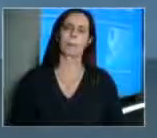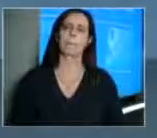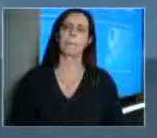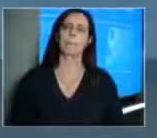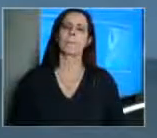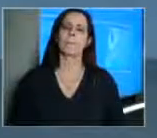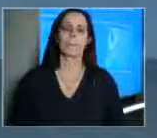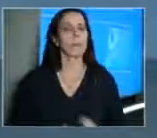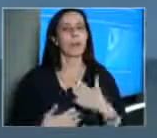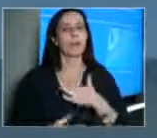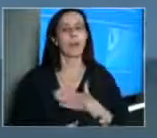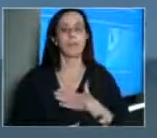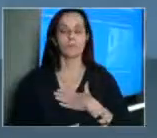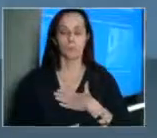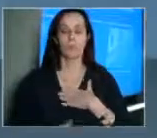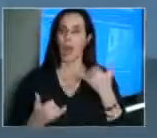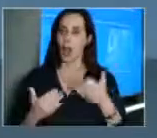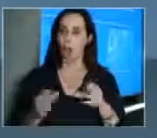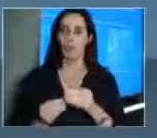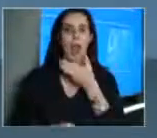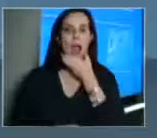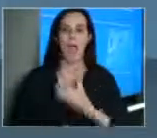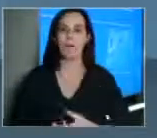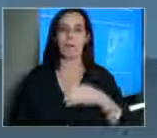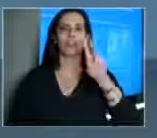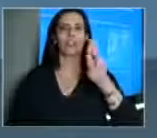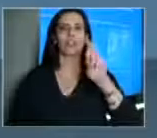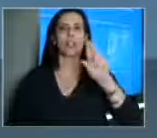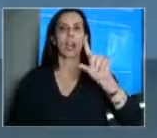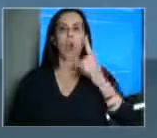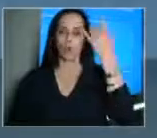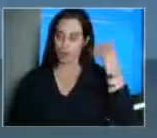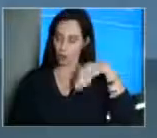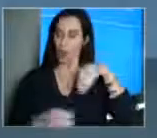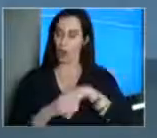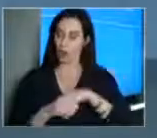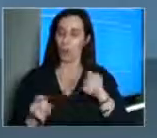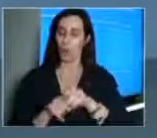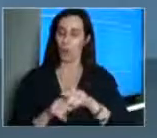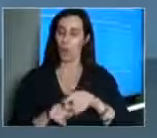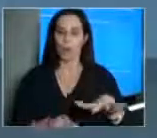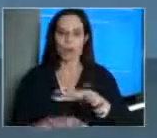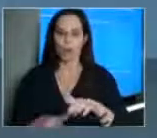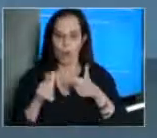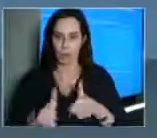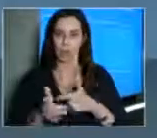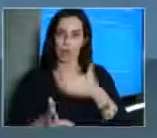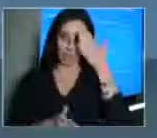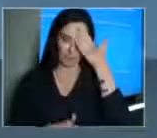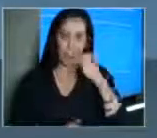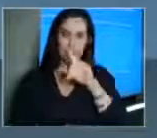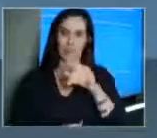הראשונה. ואנחנו אומרים צהריים טובים לרב יובל שרלו, שלחם בקרב סולטן יעקוב והכיר